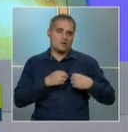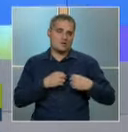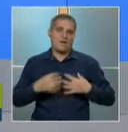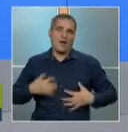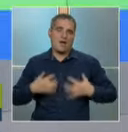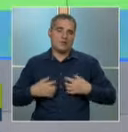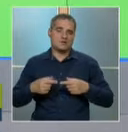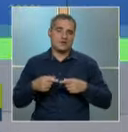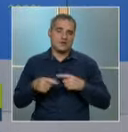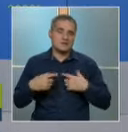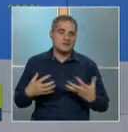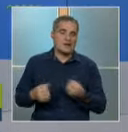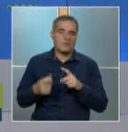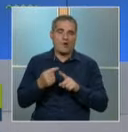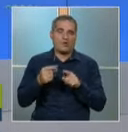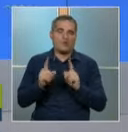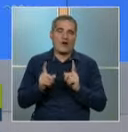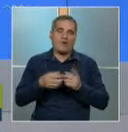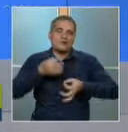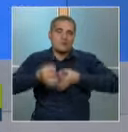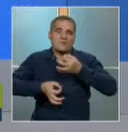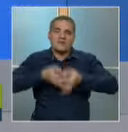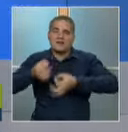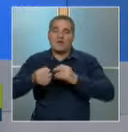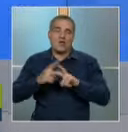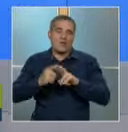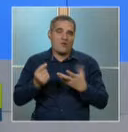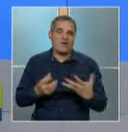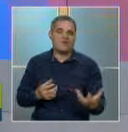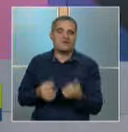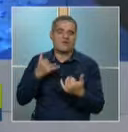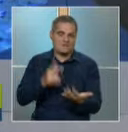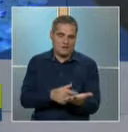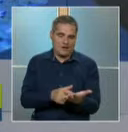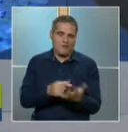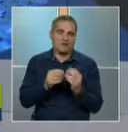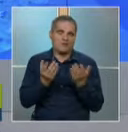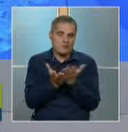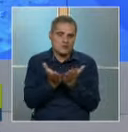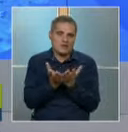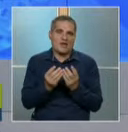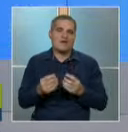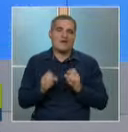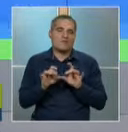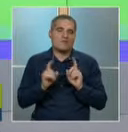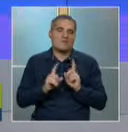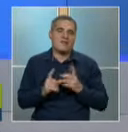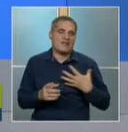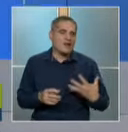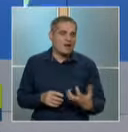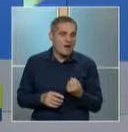всъщност ние самите се грабваме от това нещо, което ни се обяснява. Докато когато вземем телефона да прочетем информация, няма да се грабна толкова